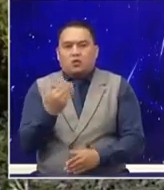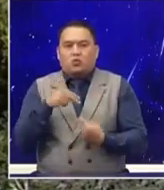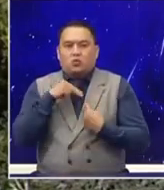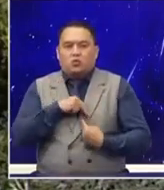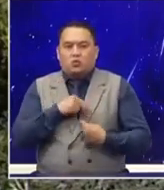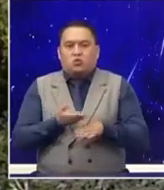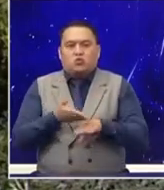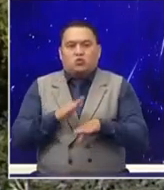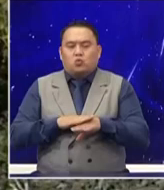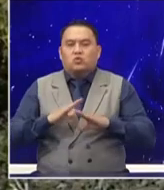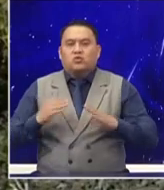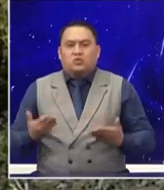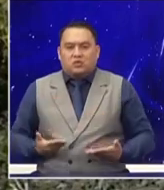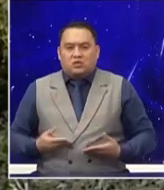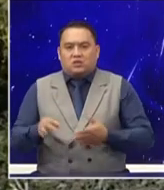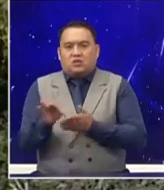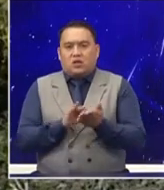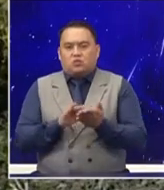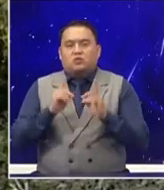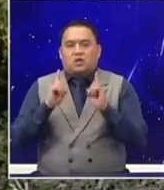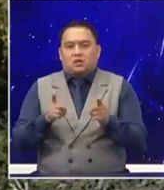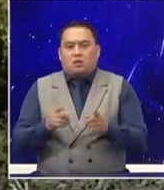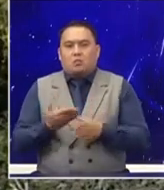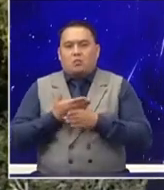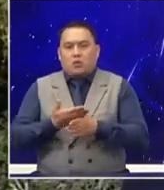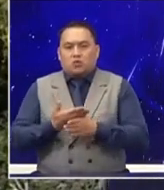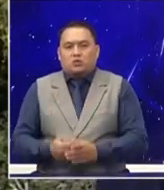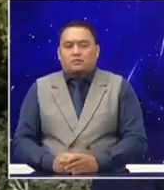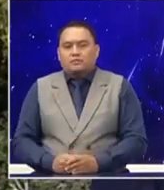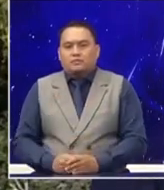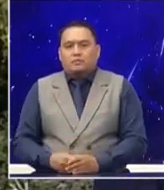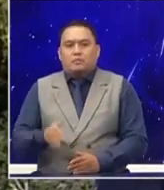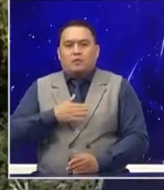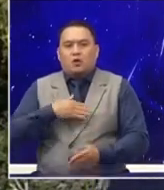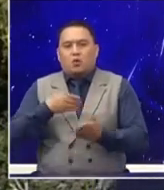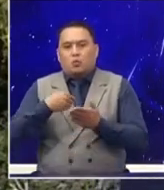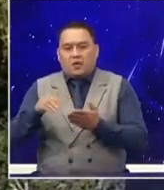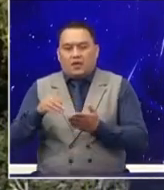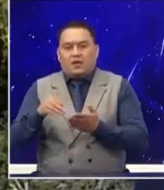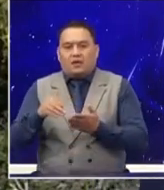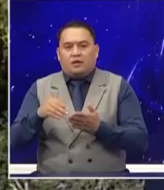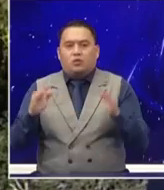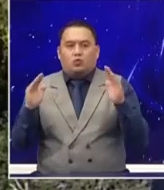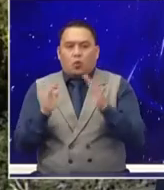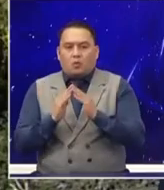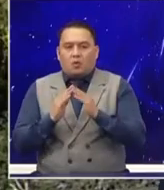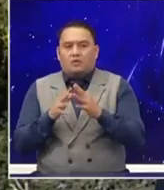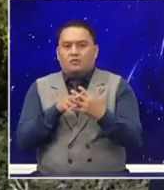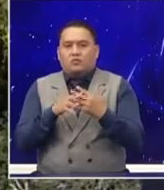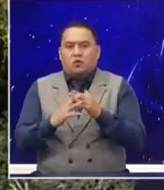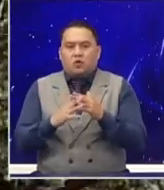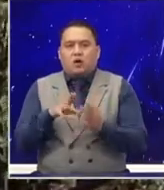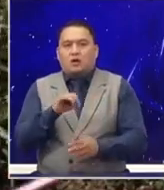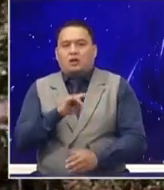трудную жизнь, она сразу согласилась помочь. И после этого вот мы купили дом в поселке